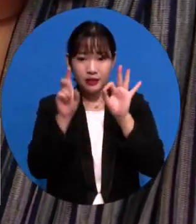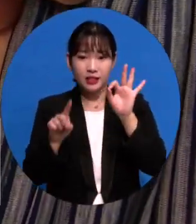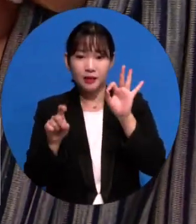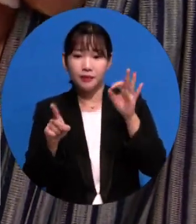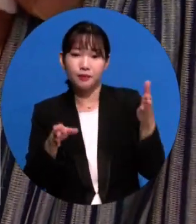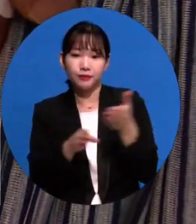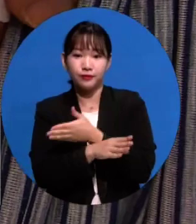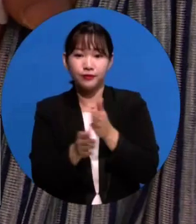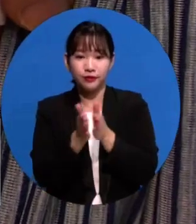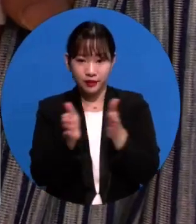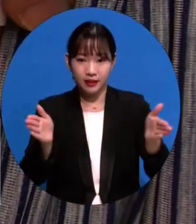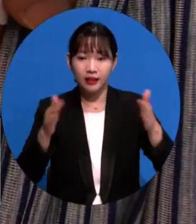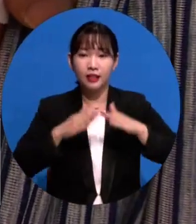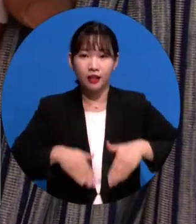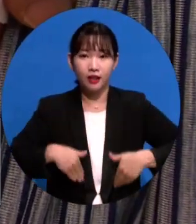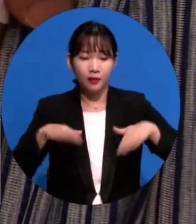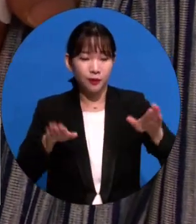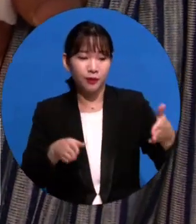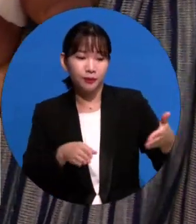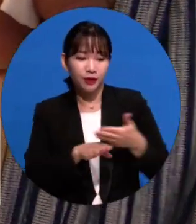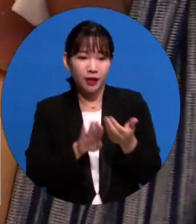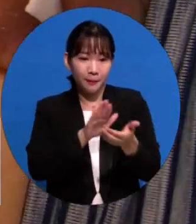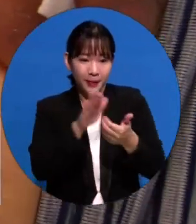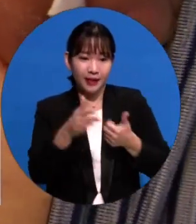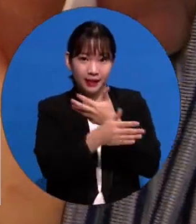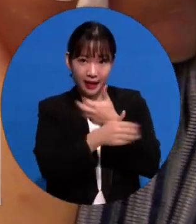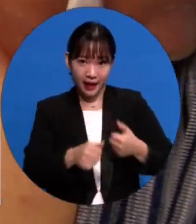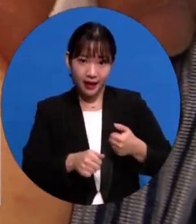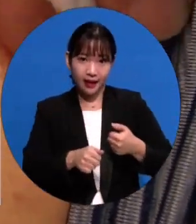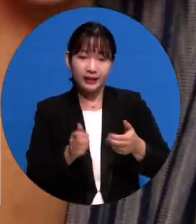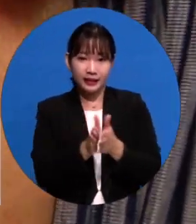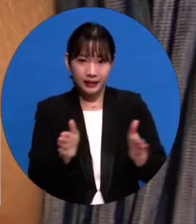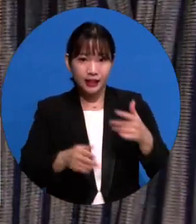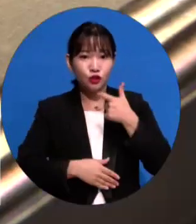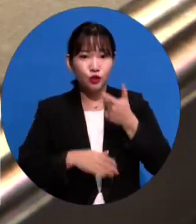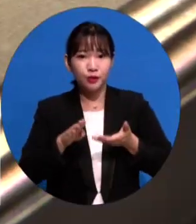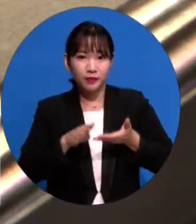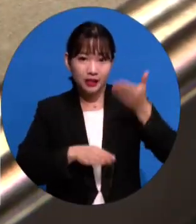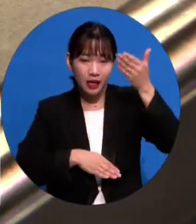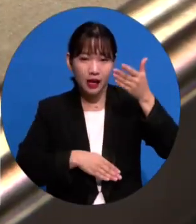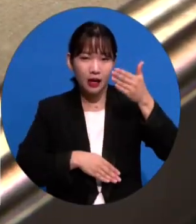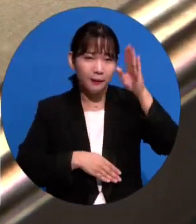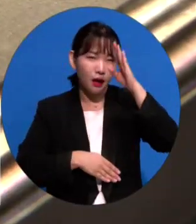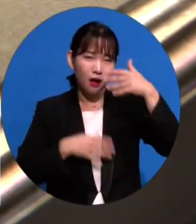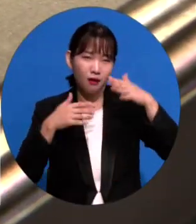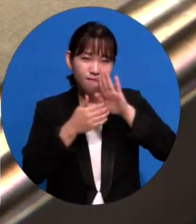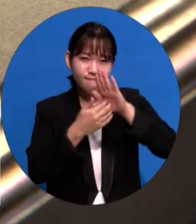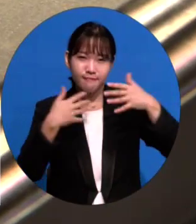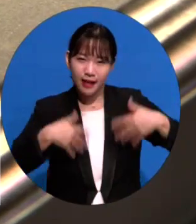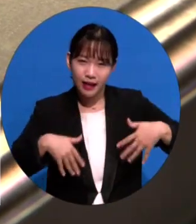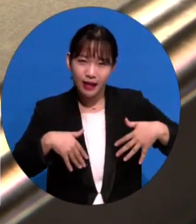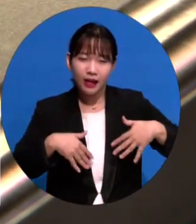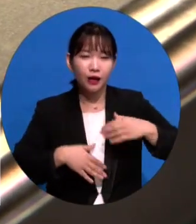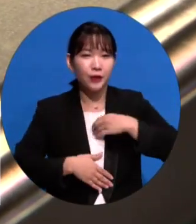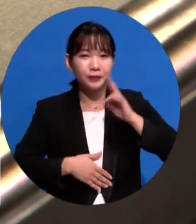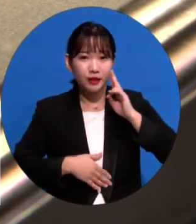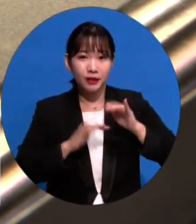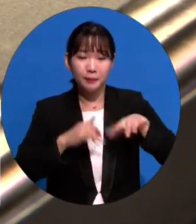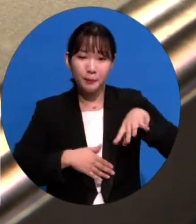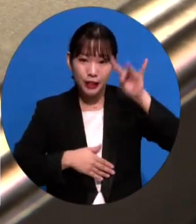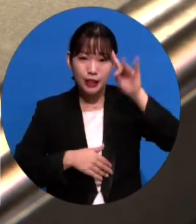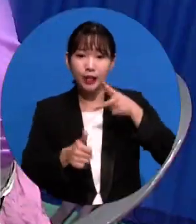시작합니다. 전라남도는 오늘부터 사전 예약을 받아 60세 이상과 면역 저하자 등 고위험군부터 우선